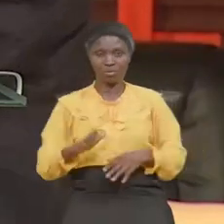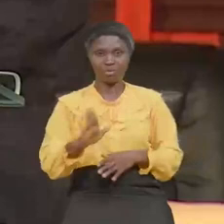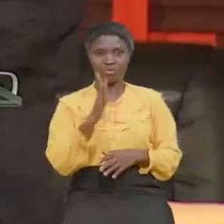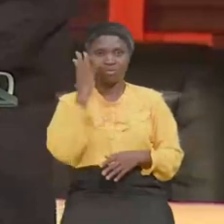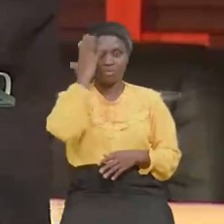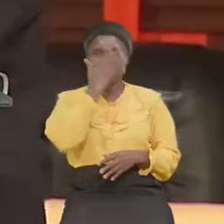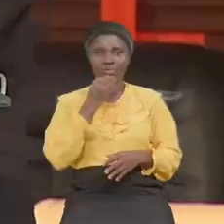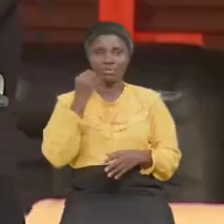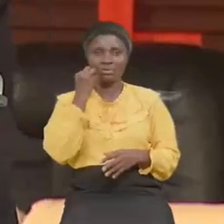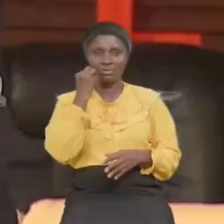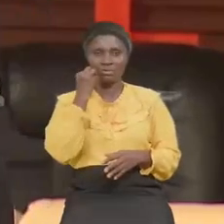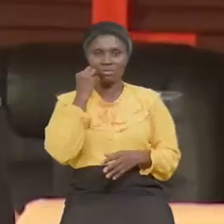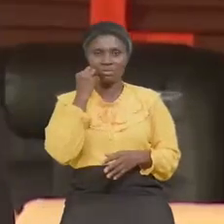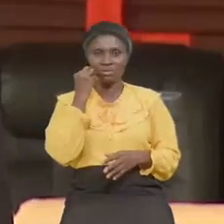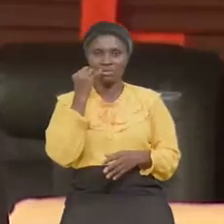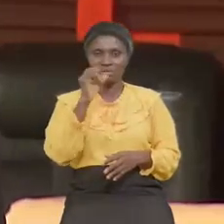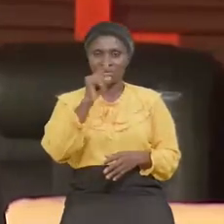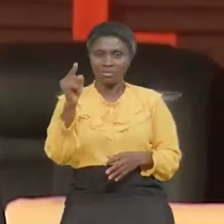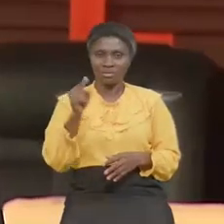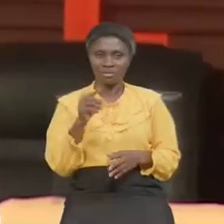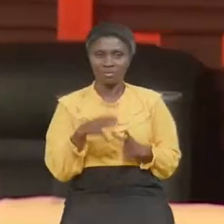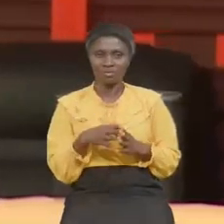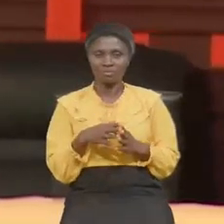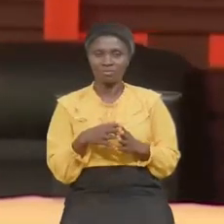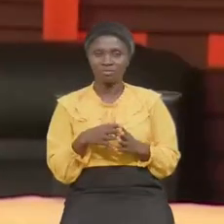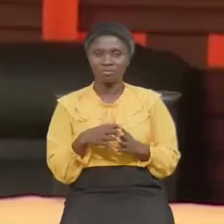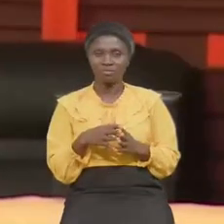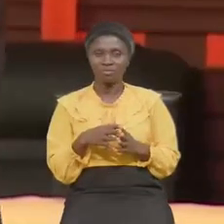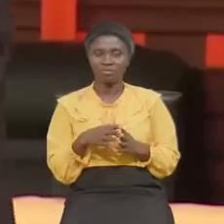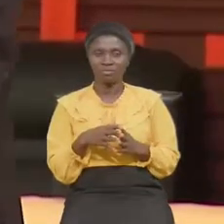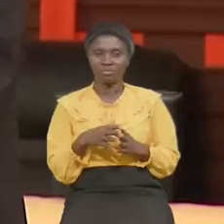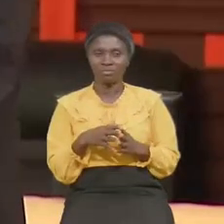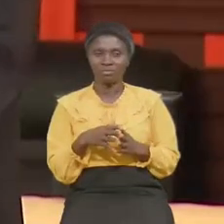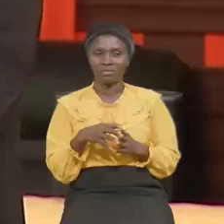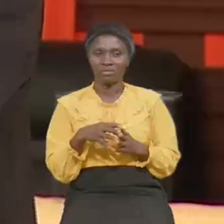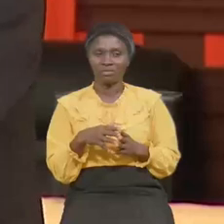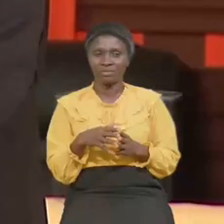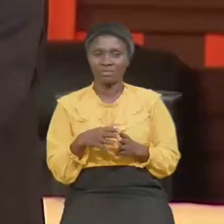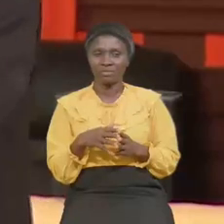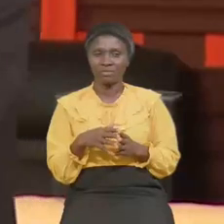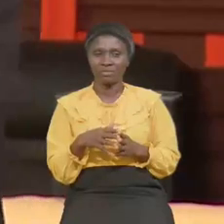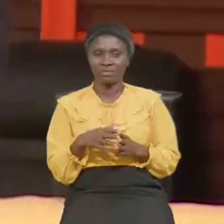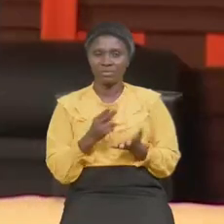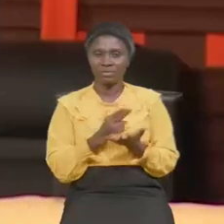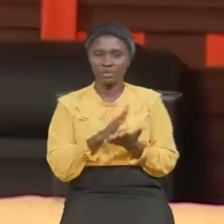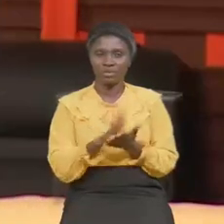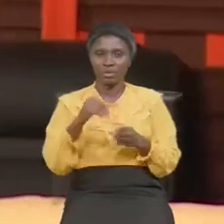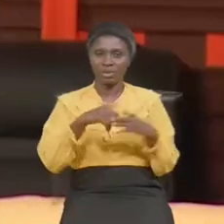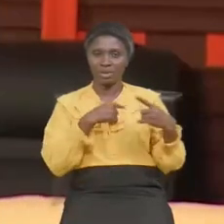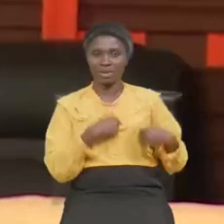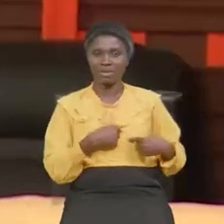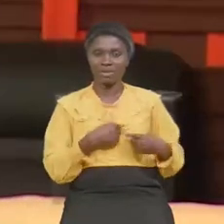La ville sainte. Dieu rendra chacun de nous saints. Saints dans le cœur, dans le